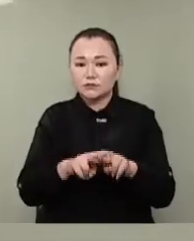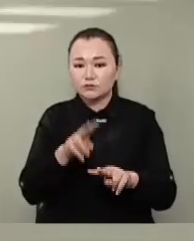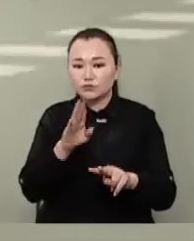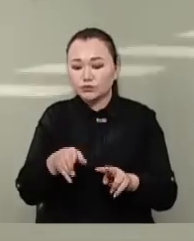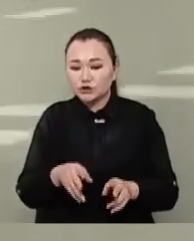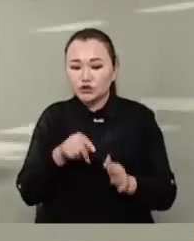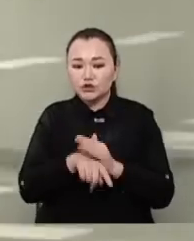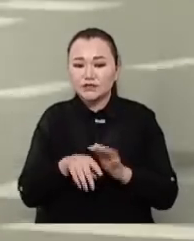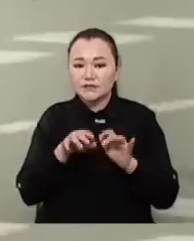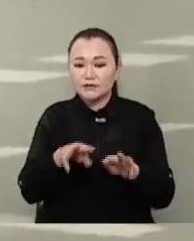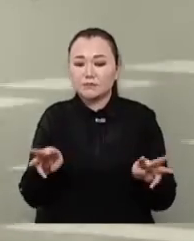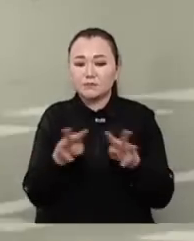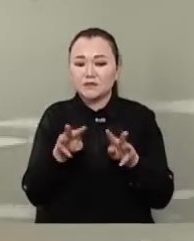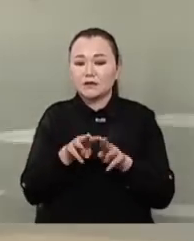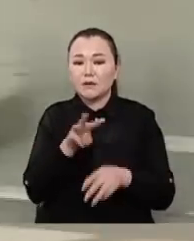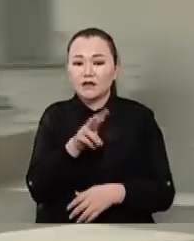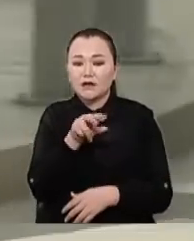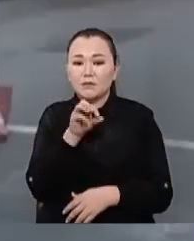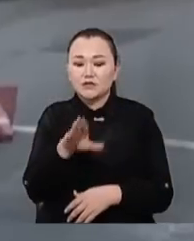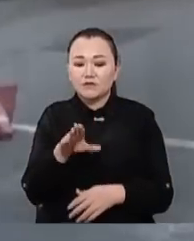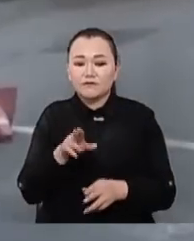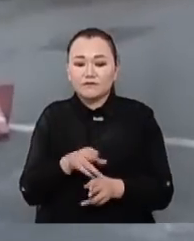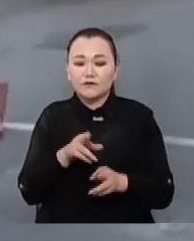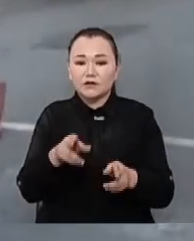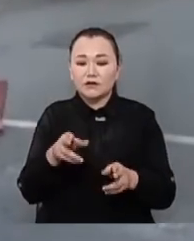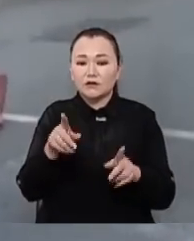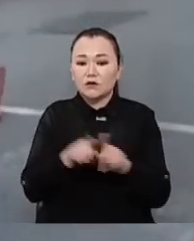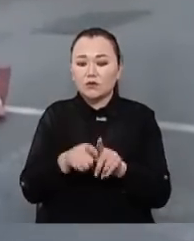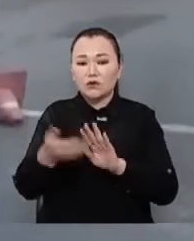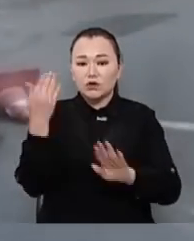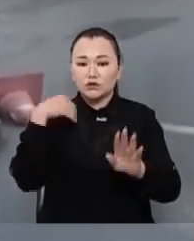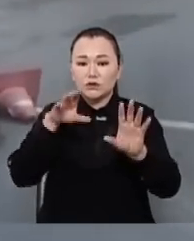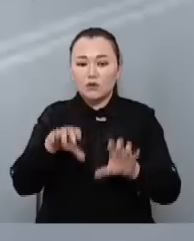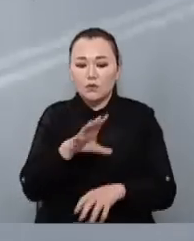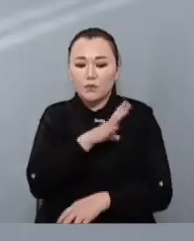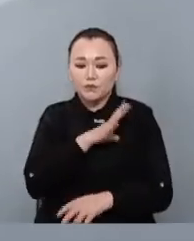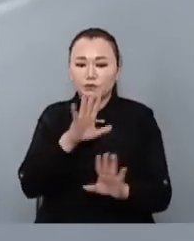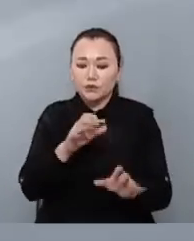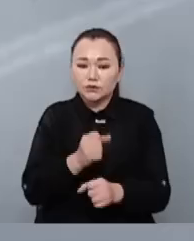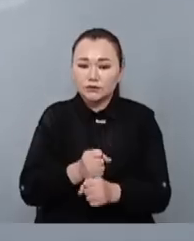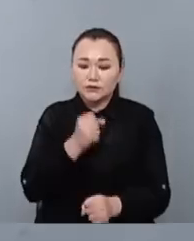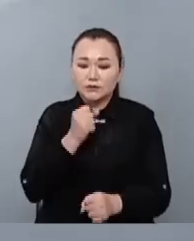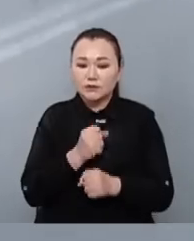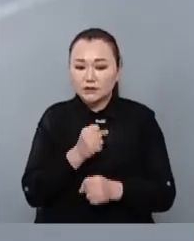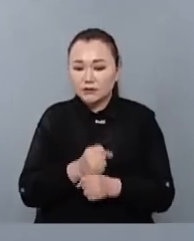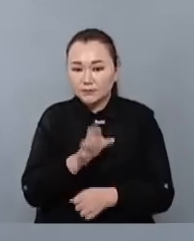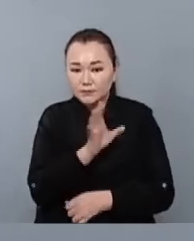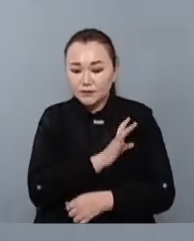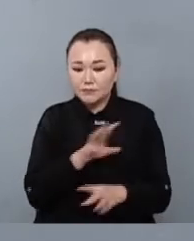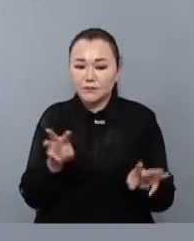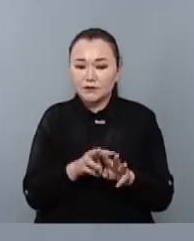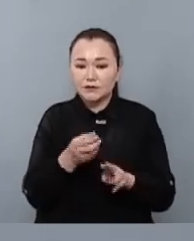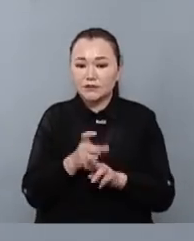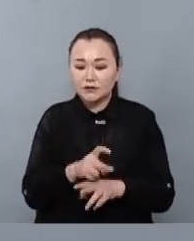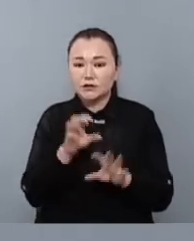Ішкі істер министрі Марат Ахметжанов бұндай жаза кодексте бұған дейін де болған, тек қатаңдатылып жатыр дейді. Министр бұл